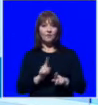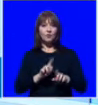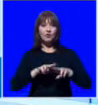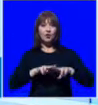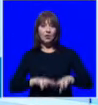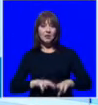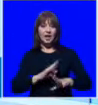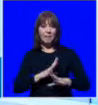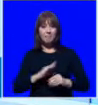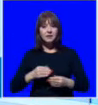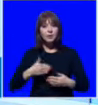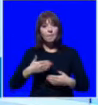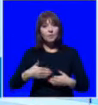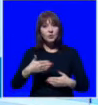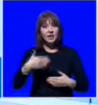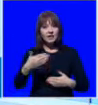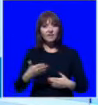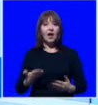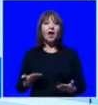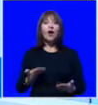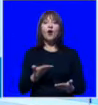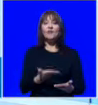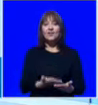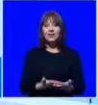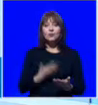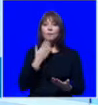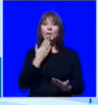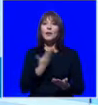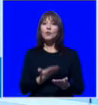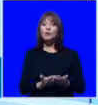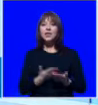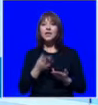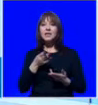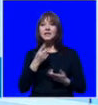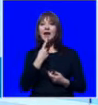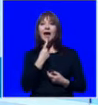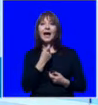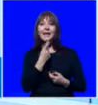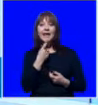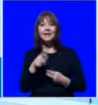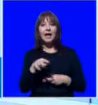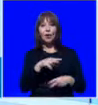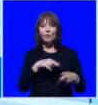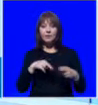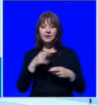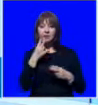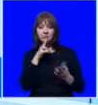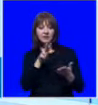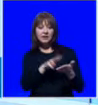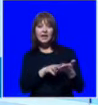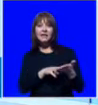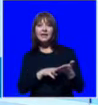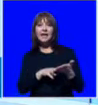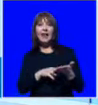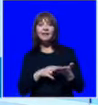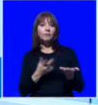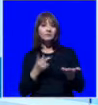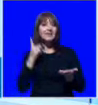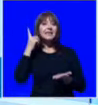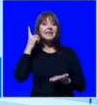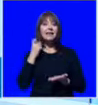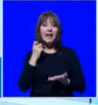последствия. Внесохме предложение за анкетна комисия, която ще разгледа конкретните сигнали и случаи и ще предложи